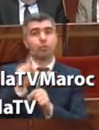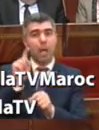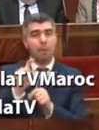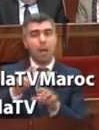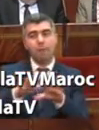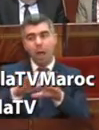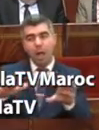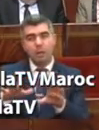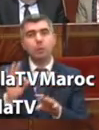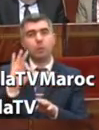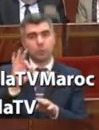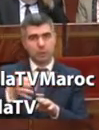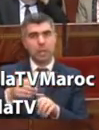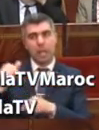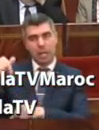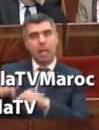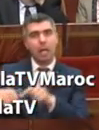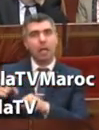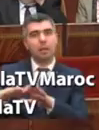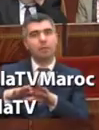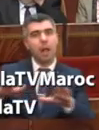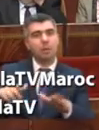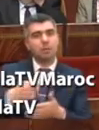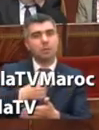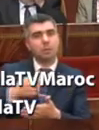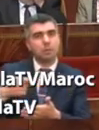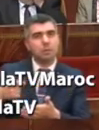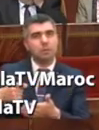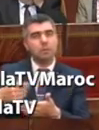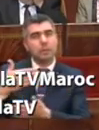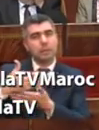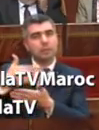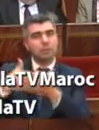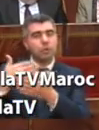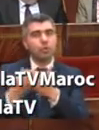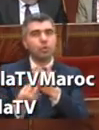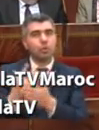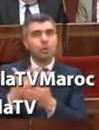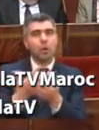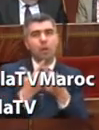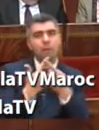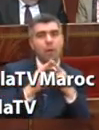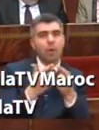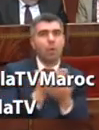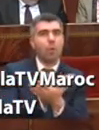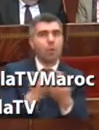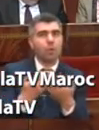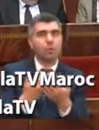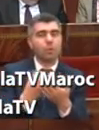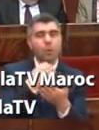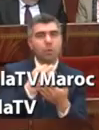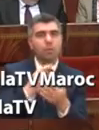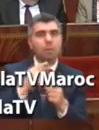نبنيو، كنتمنى بأنه على الأقل تكون إضافة نوعية، وما غيكونش في غير معرض الفلاحة، تكون فيه معارض أخرى